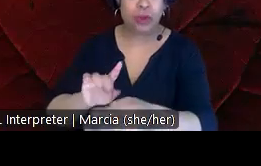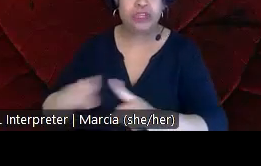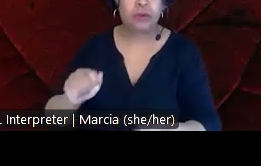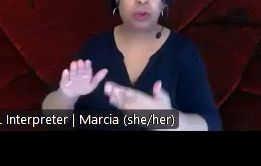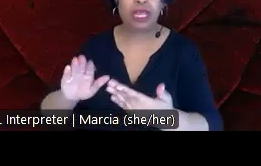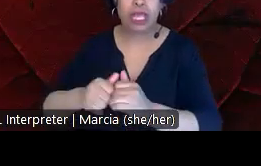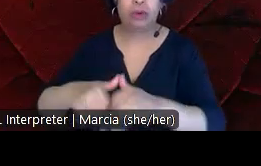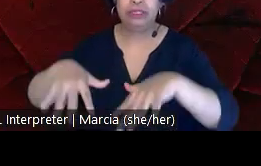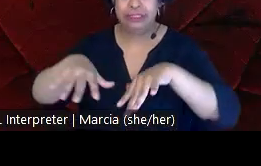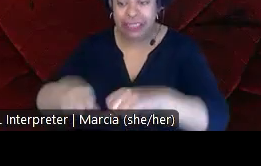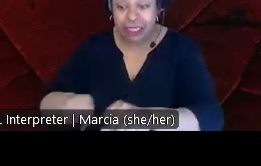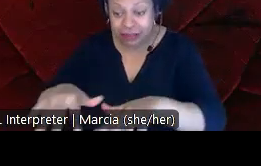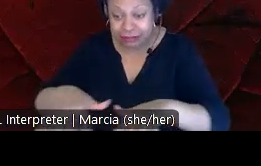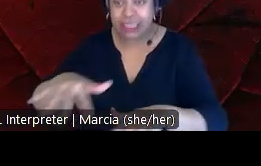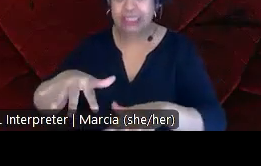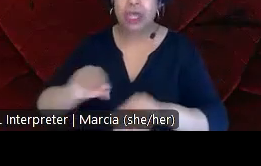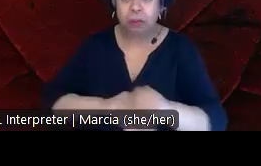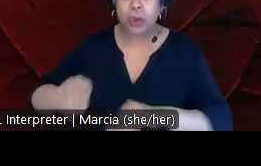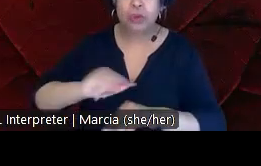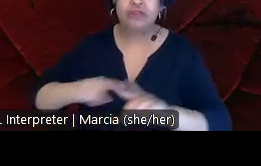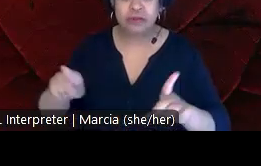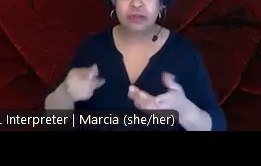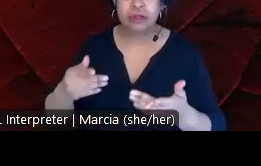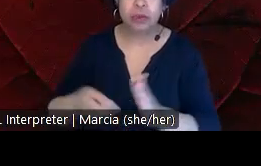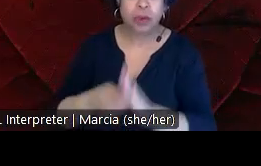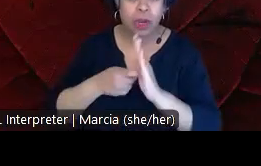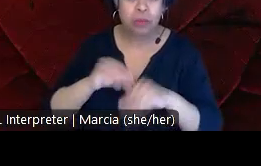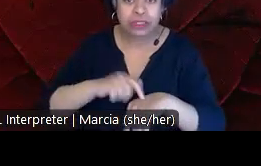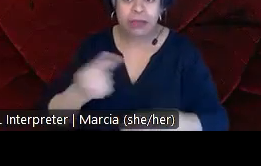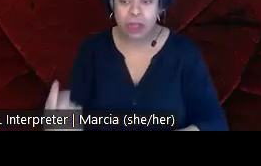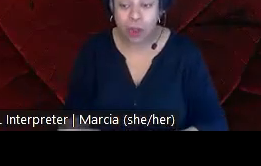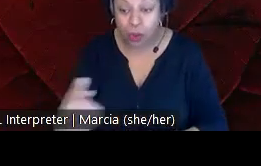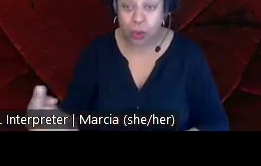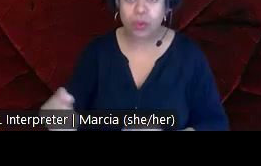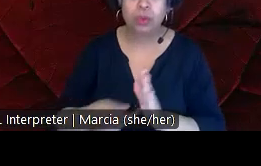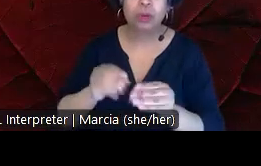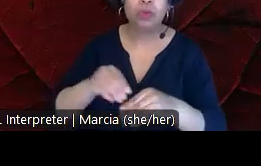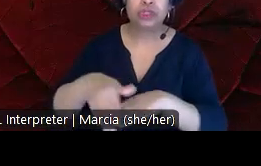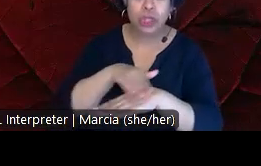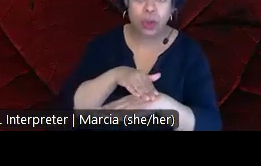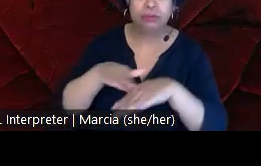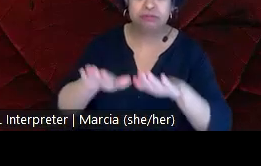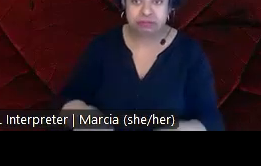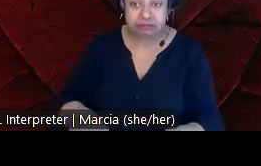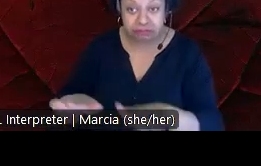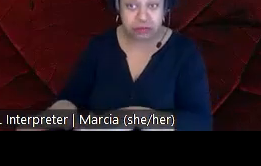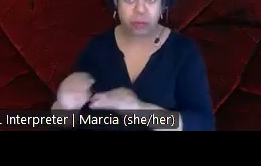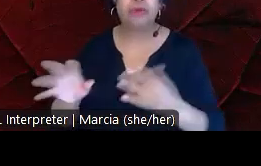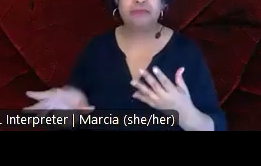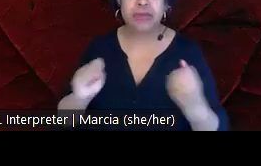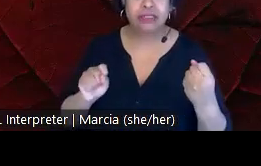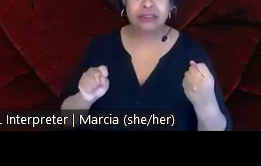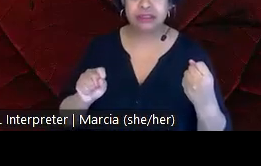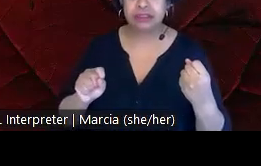d'occuper l'espace, peut-être de bouger différemment, le fait qu'on a besoin de plus de temps, d'être seul, d'aller plus lentement, plus